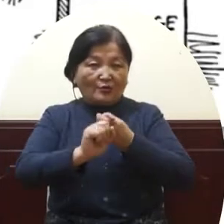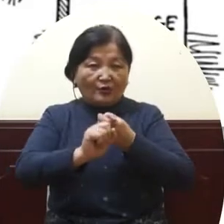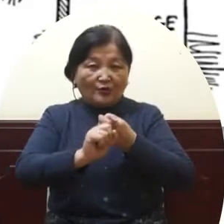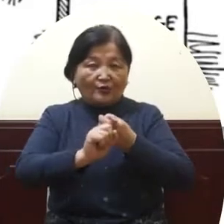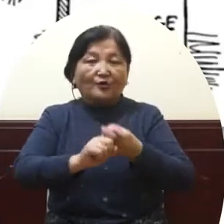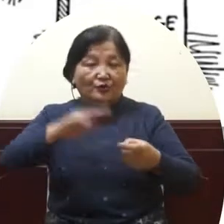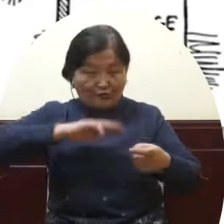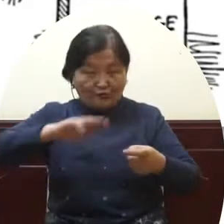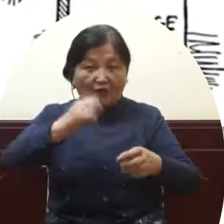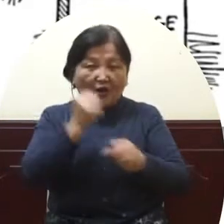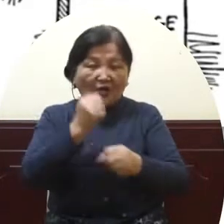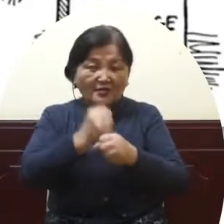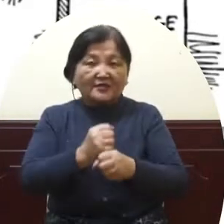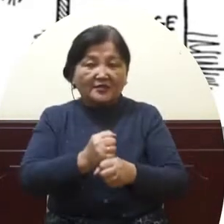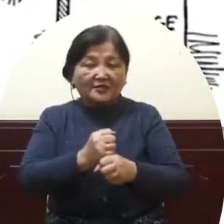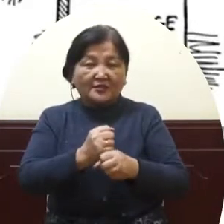турш. Ерөөсө